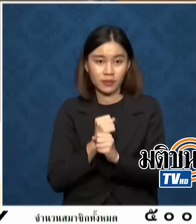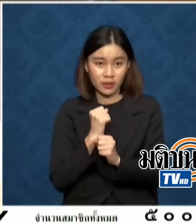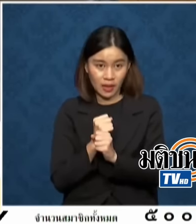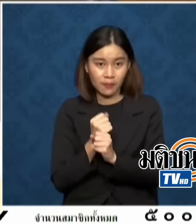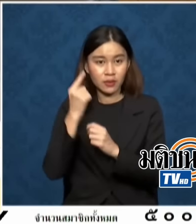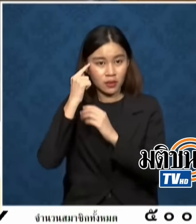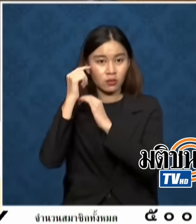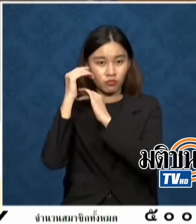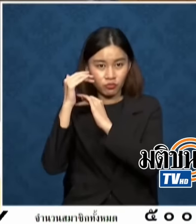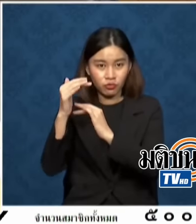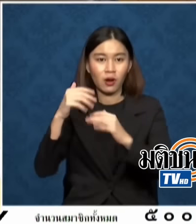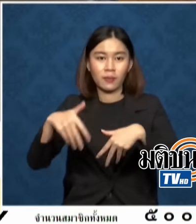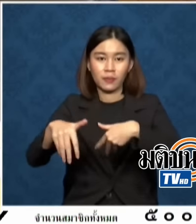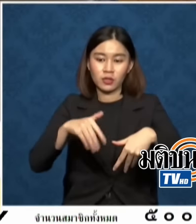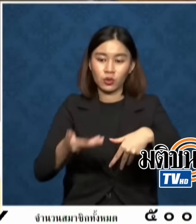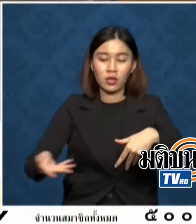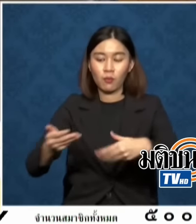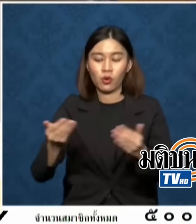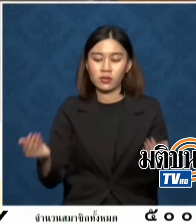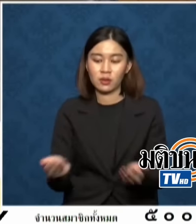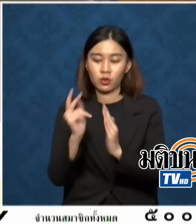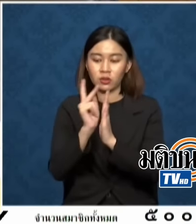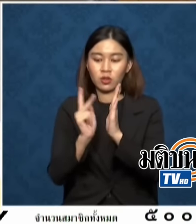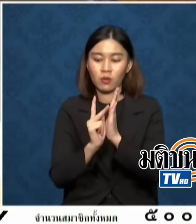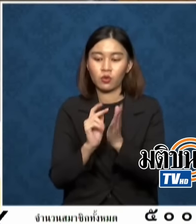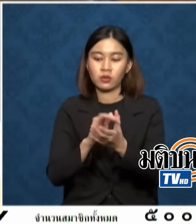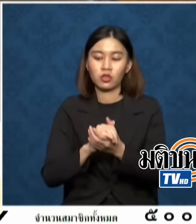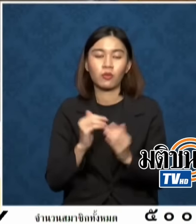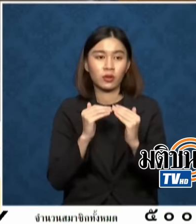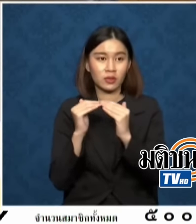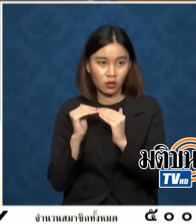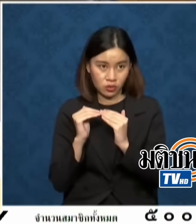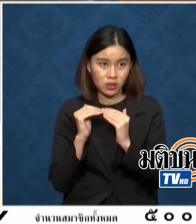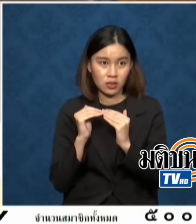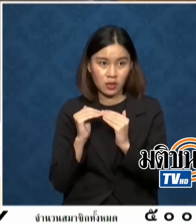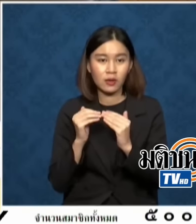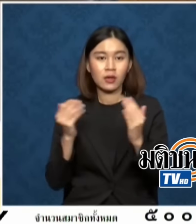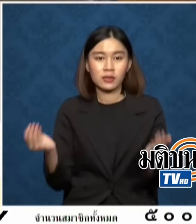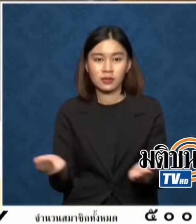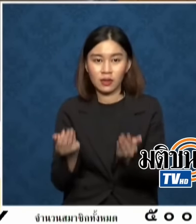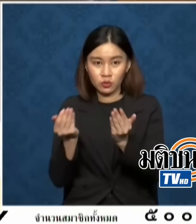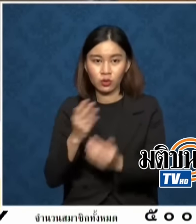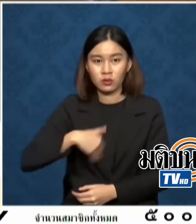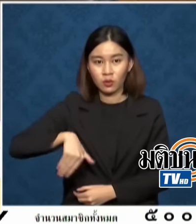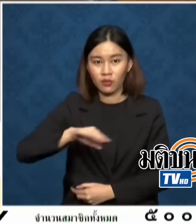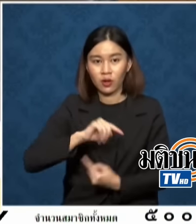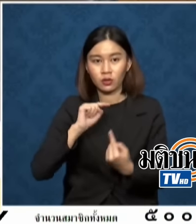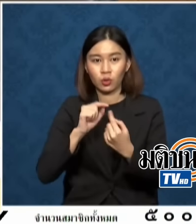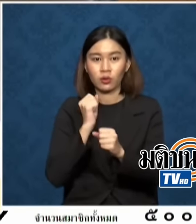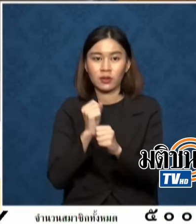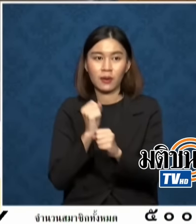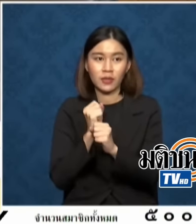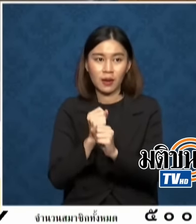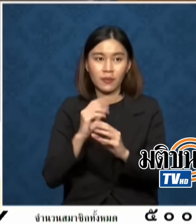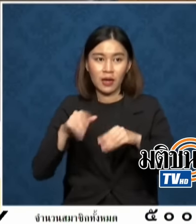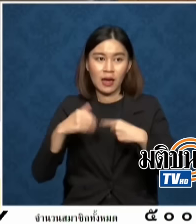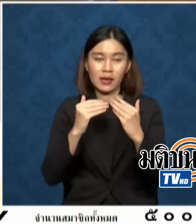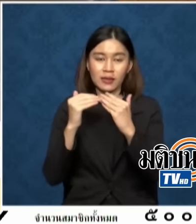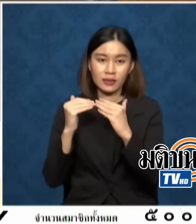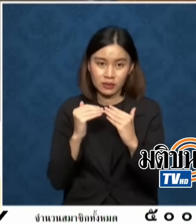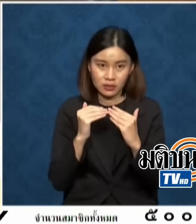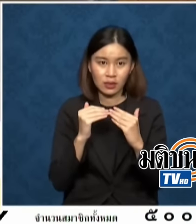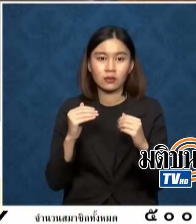และหวังว่าประชาชนทุกท่านที่สนับสนุนกฎหมายสมรสเท่าเทียมจะยังคงสนับสนุนพวกเราในการทำงานให้ได้รับสิท